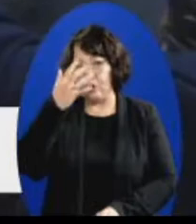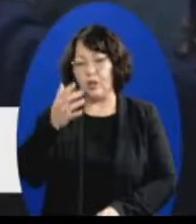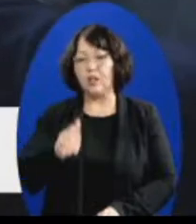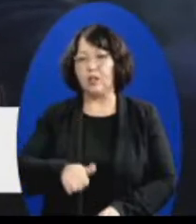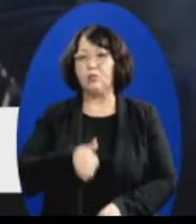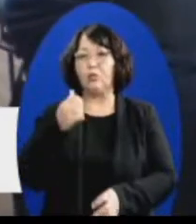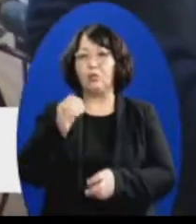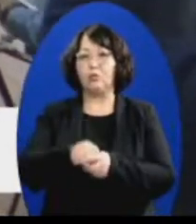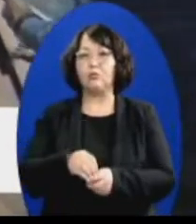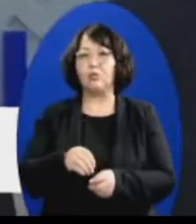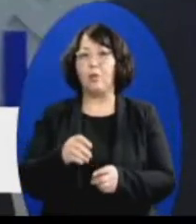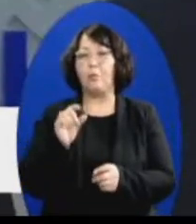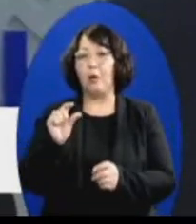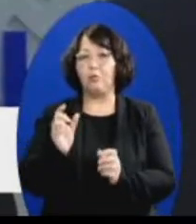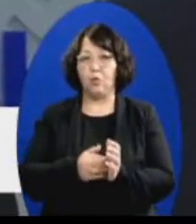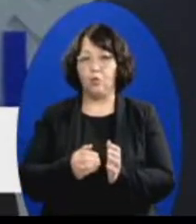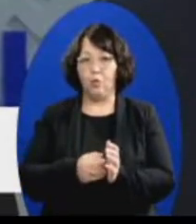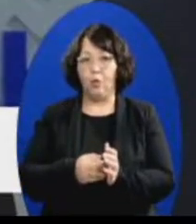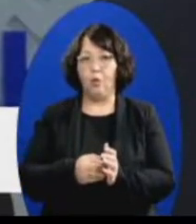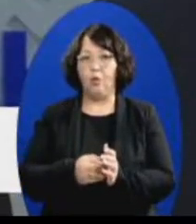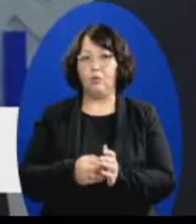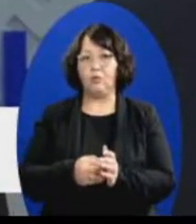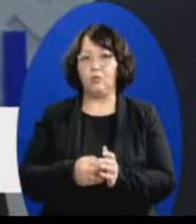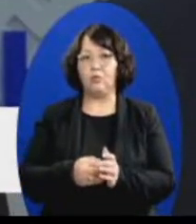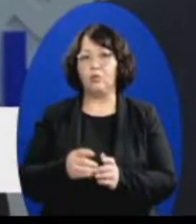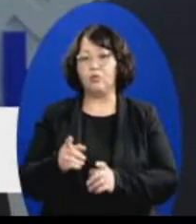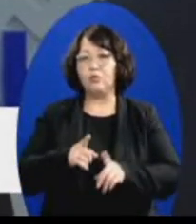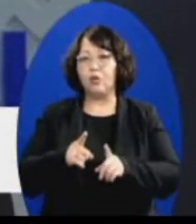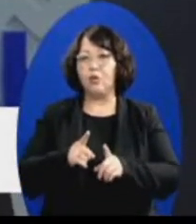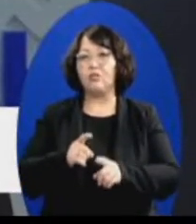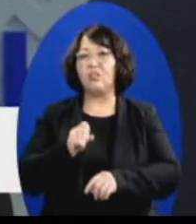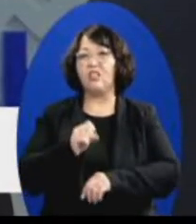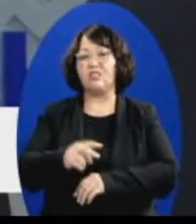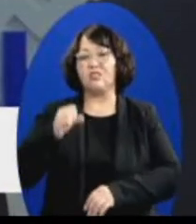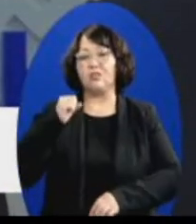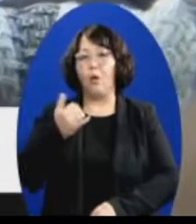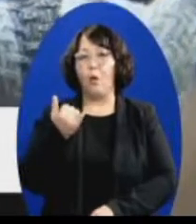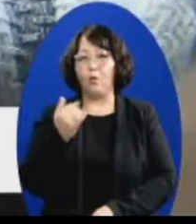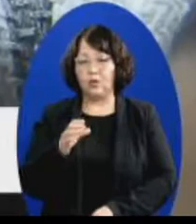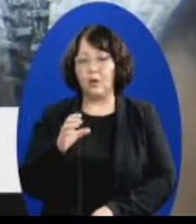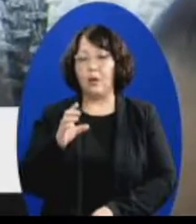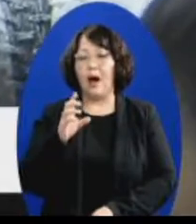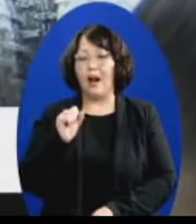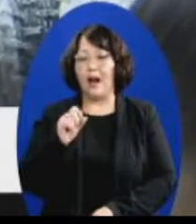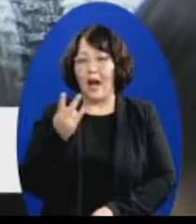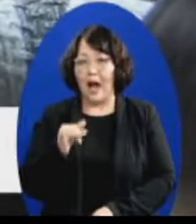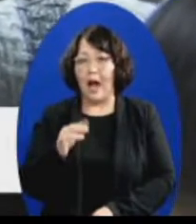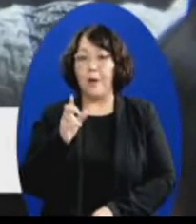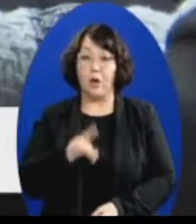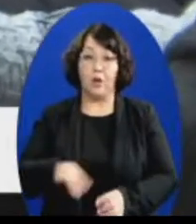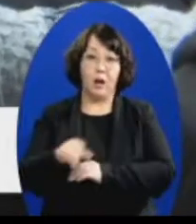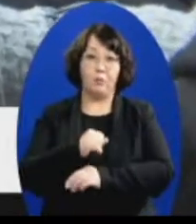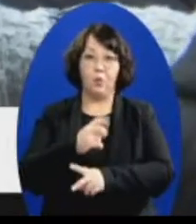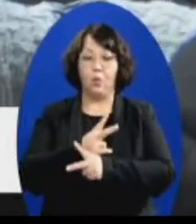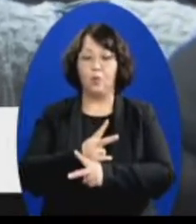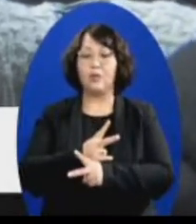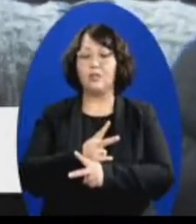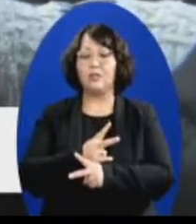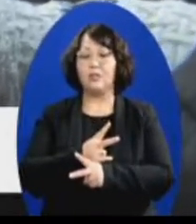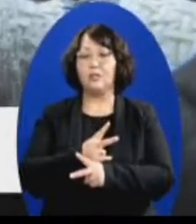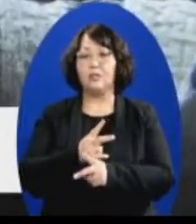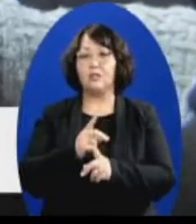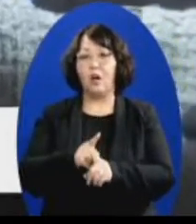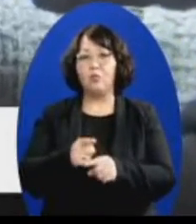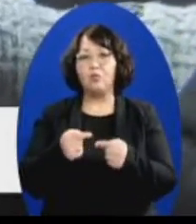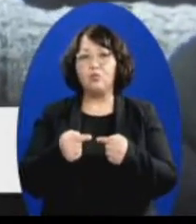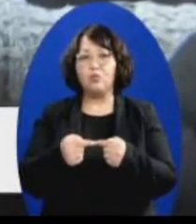оролцоо бага орсон газруудад өрсөлдөж ялалт байгуулсан гэлээ. Увс, Арахангай, Баяхонгор аймагт хуулийн хүрээнд зөрчилт,